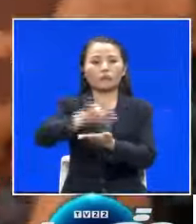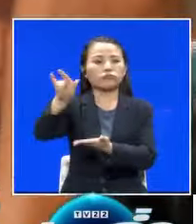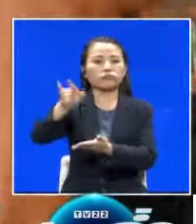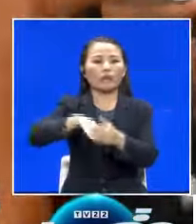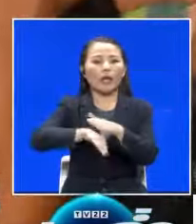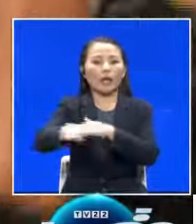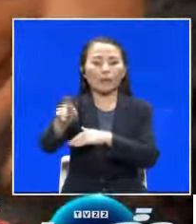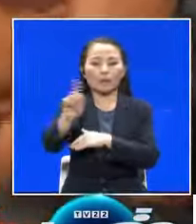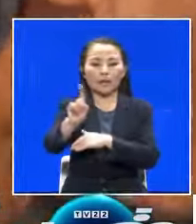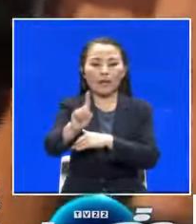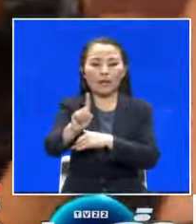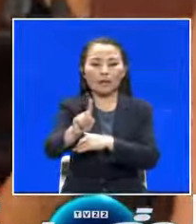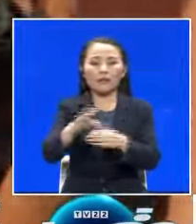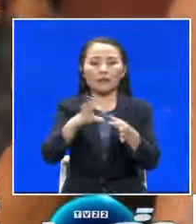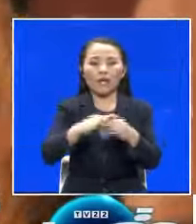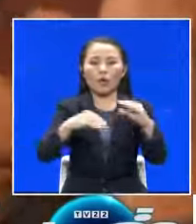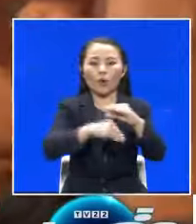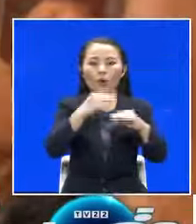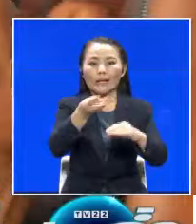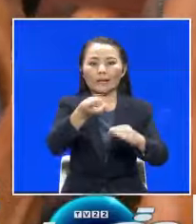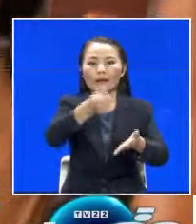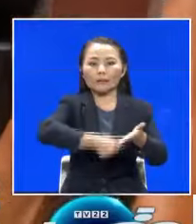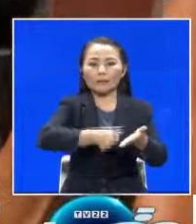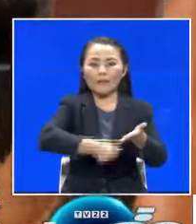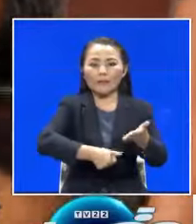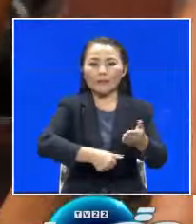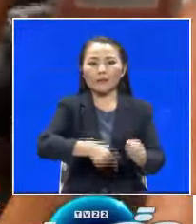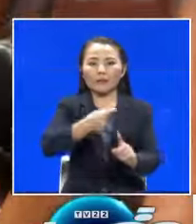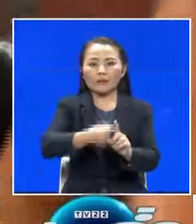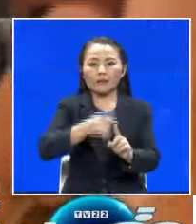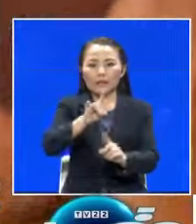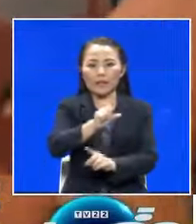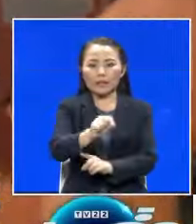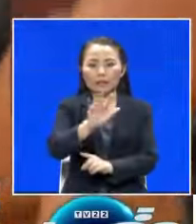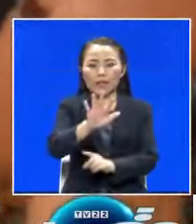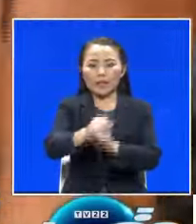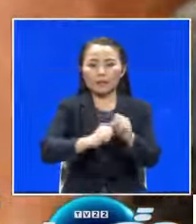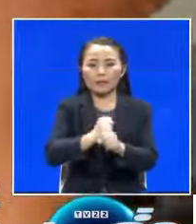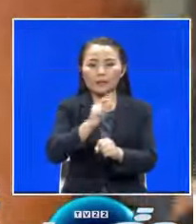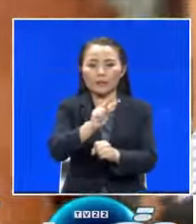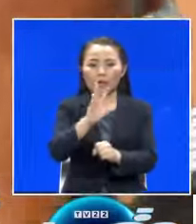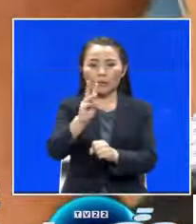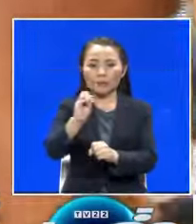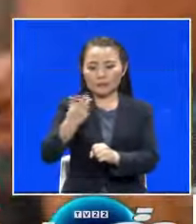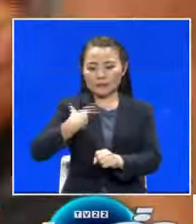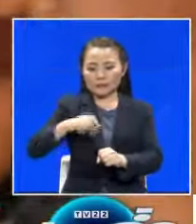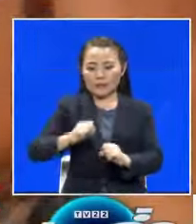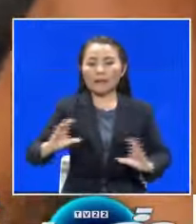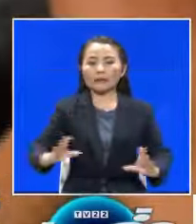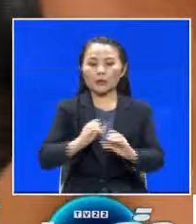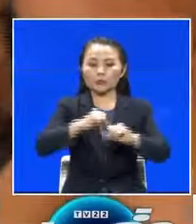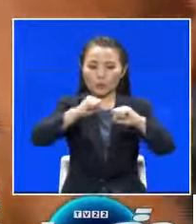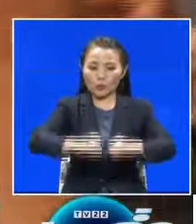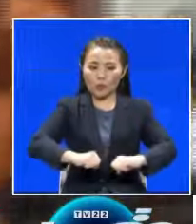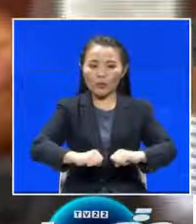นะคะคดีทุจริตโครงการรับจำนำข้าว25สิงหาคมปี2560ศาลพิพากษาจำคุกคุณยิ่งลักษ